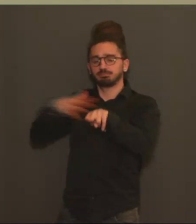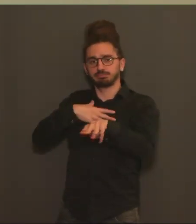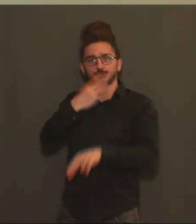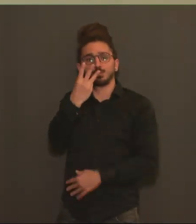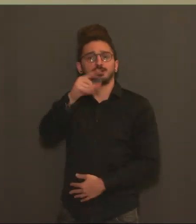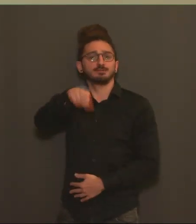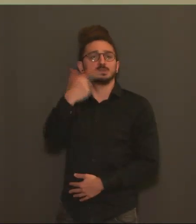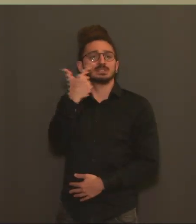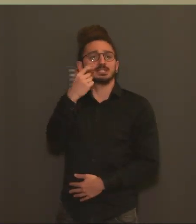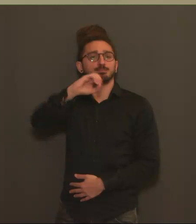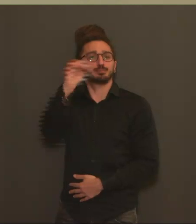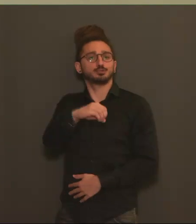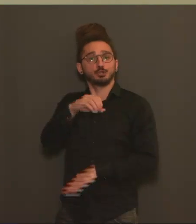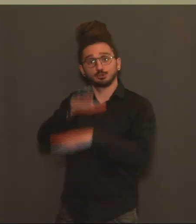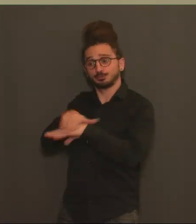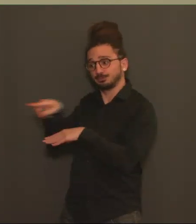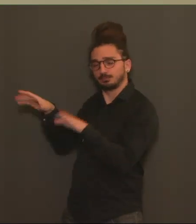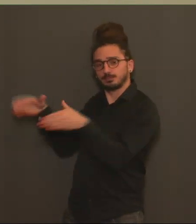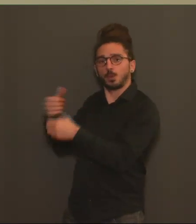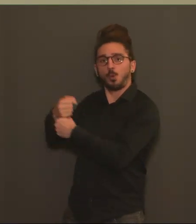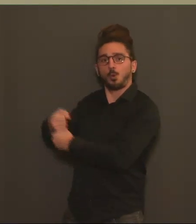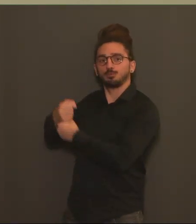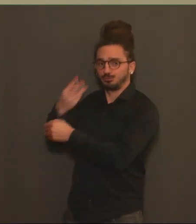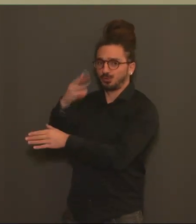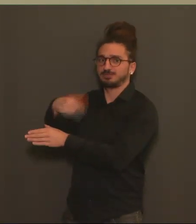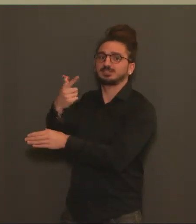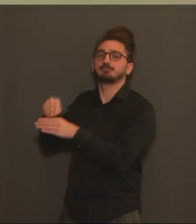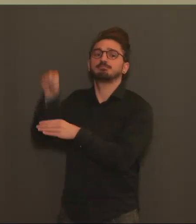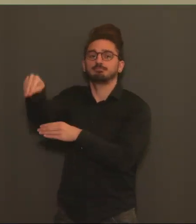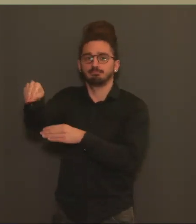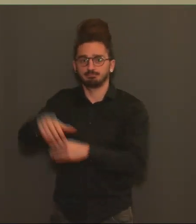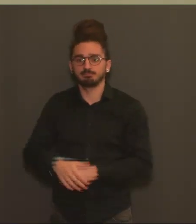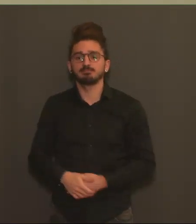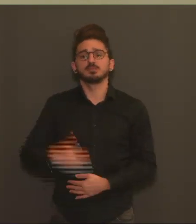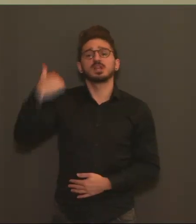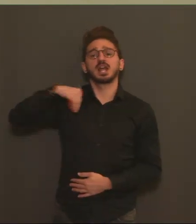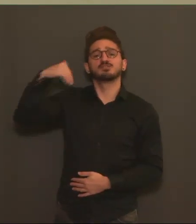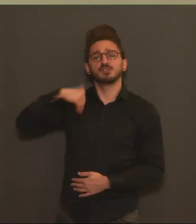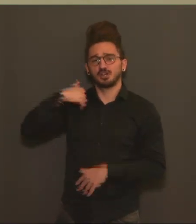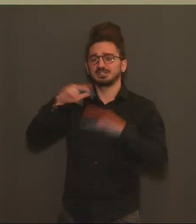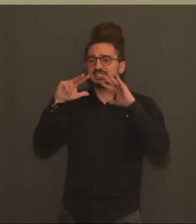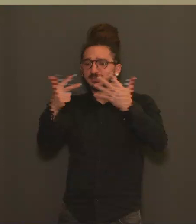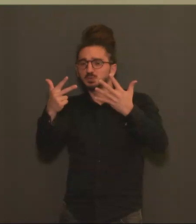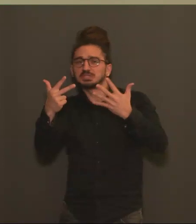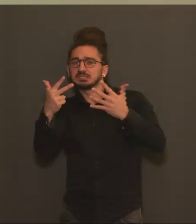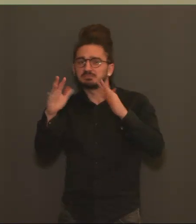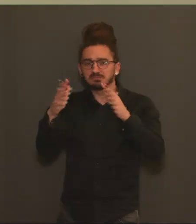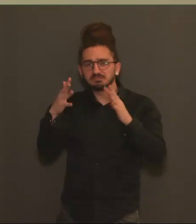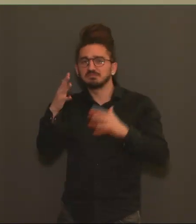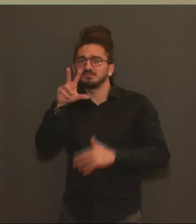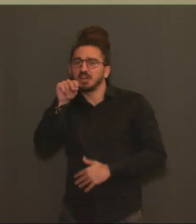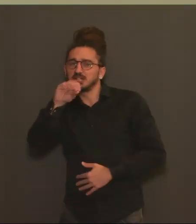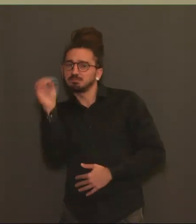entre 18 et 20% il y a encore quelques mois. Le nombre de décès au niveau